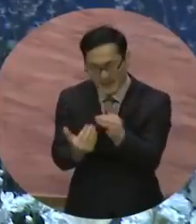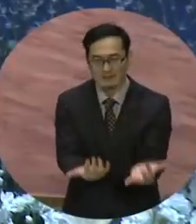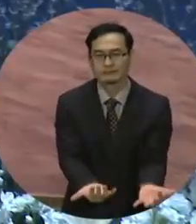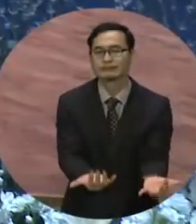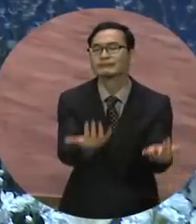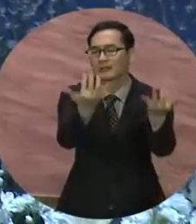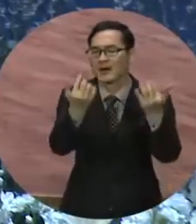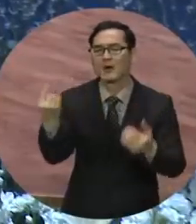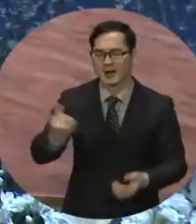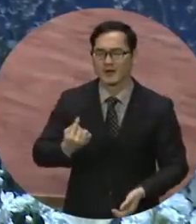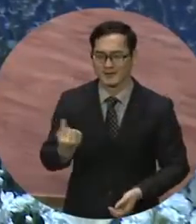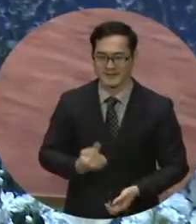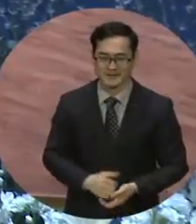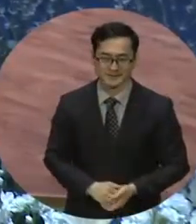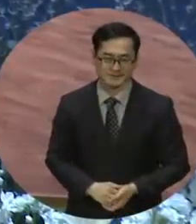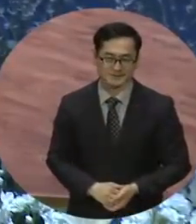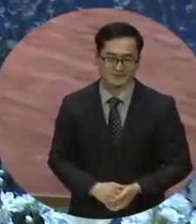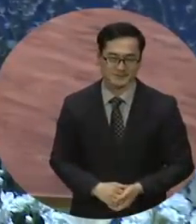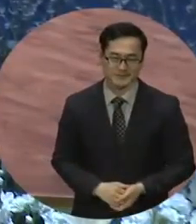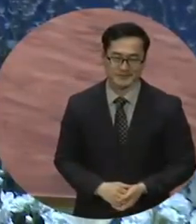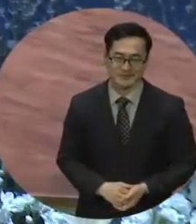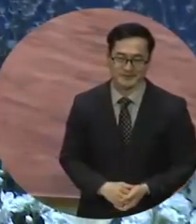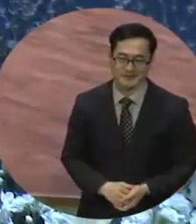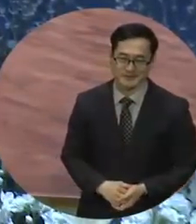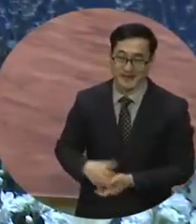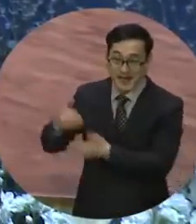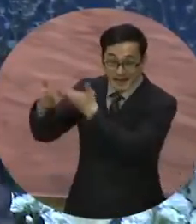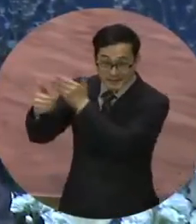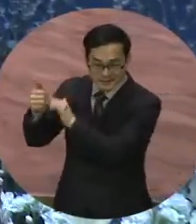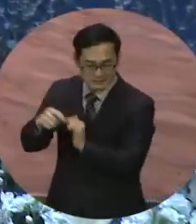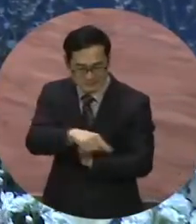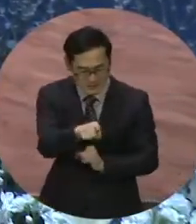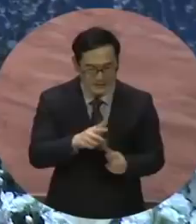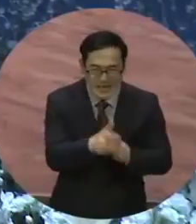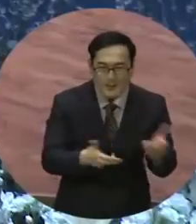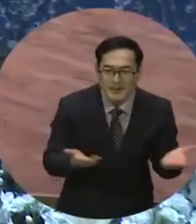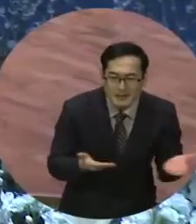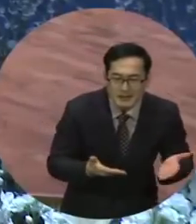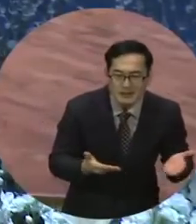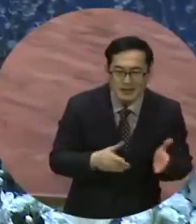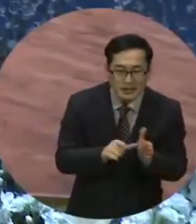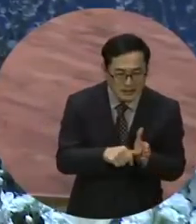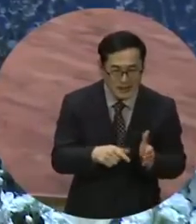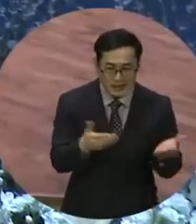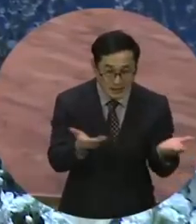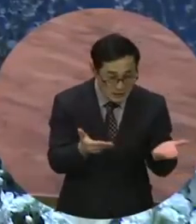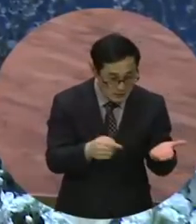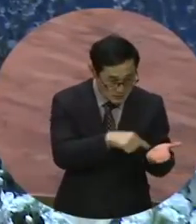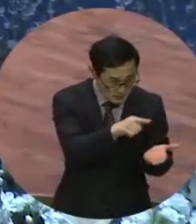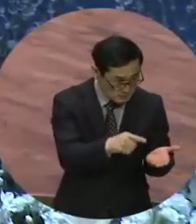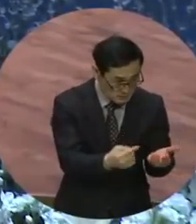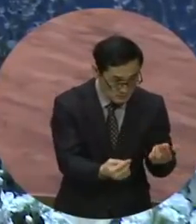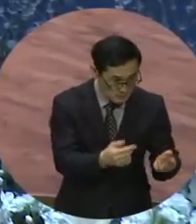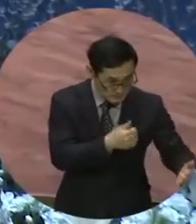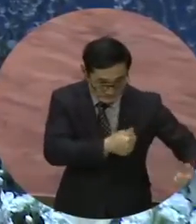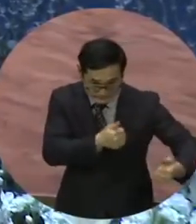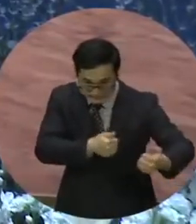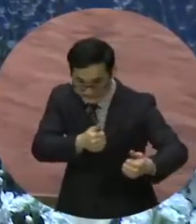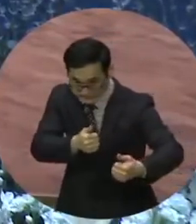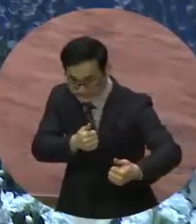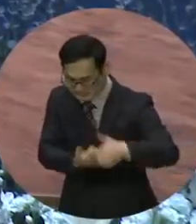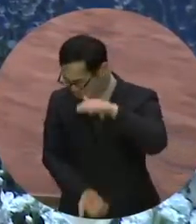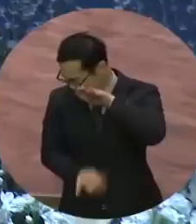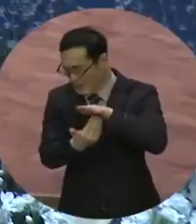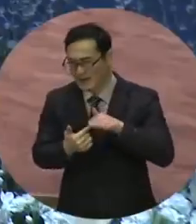달라고. 같은 사업을 해도 하나님 이 사업 현장에서 우리 사업이 이 분야에 섬이 되게 하여 주옵소서.